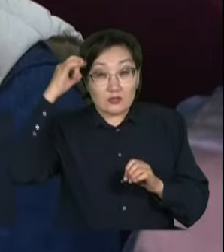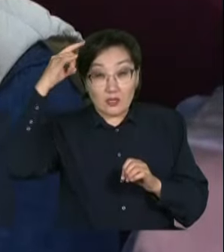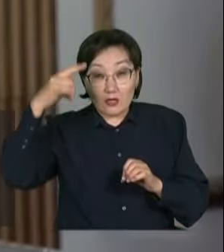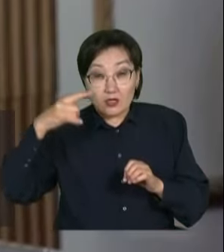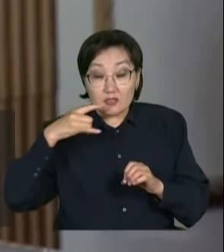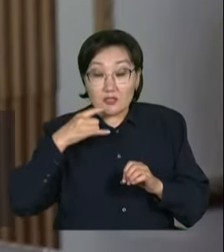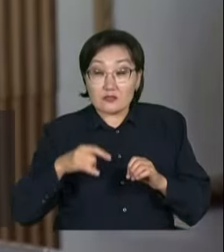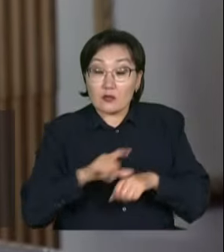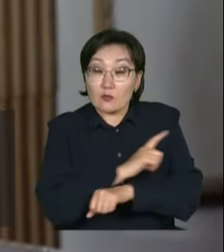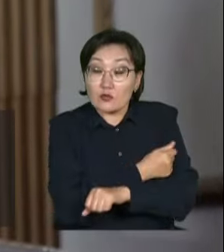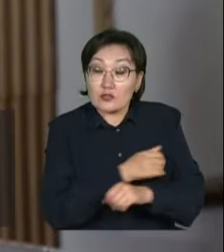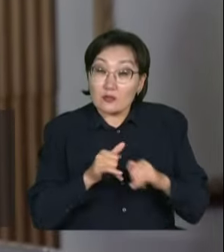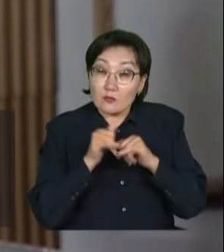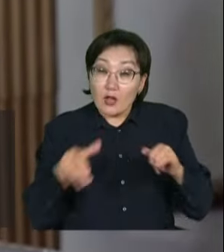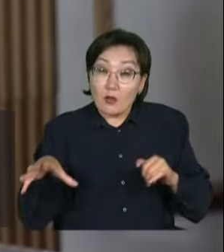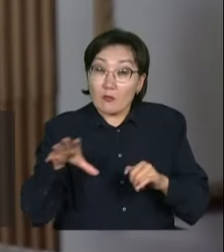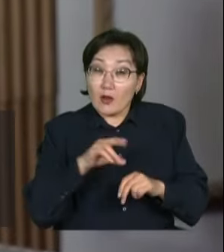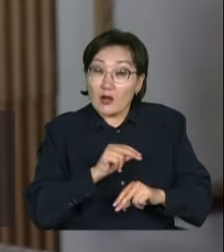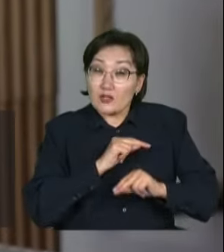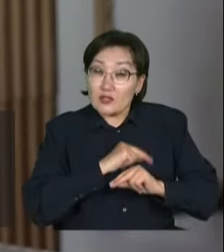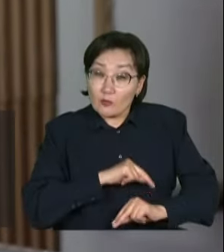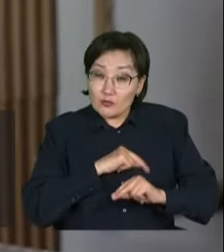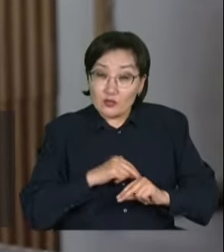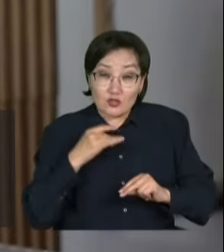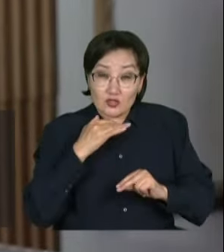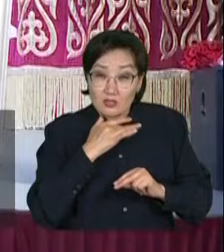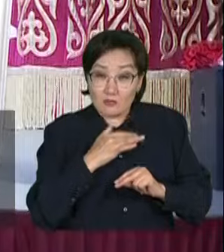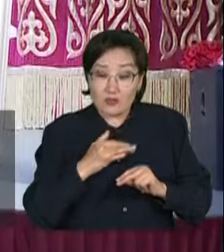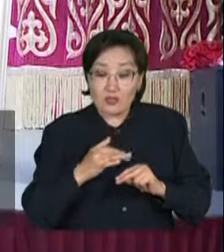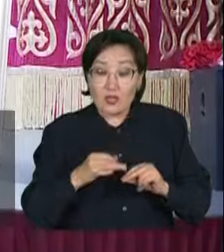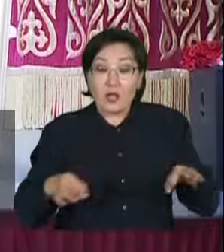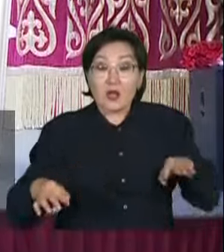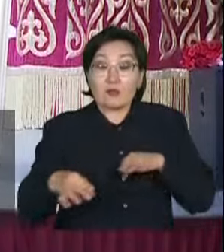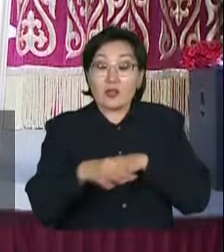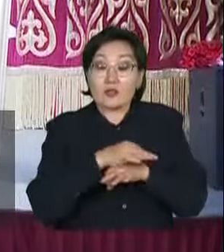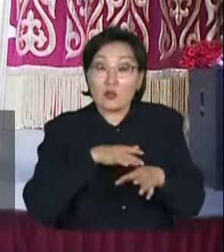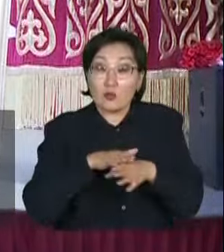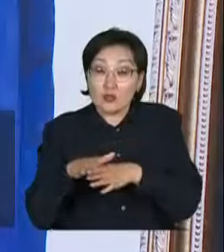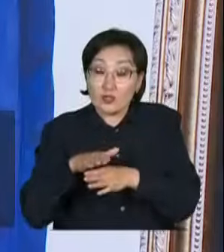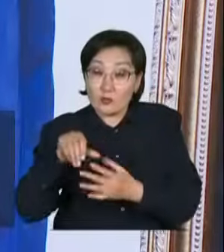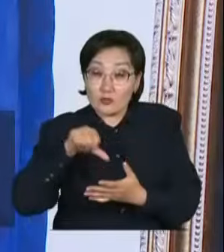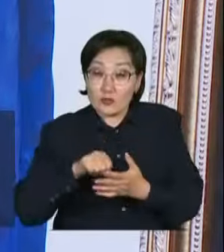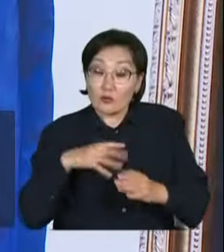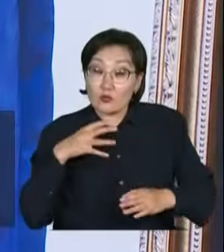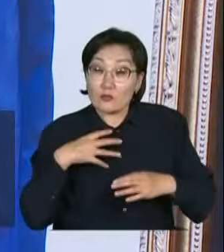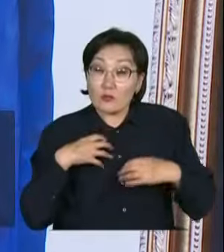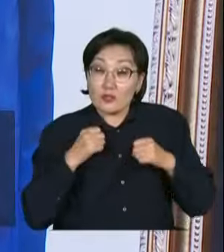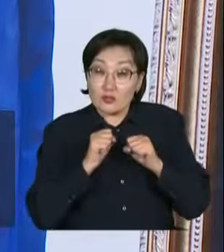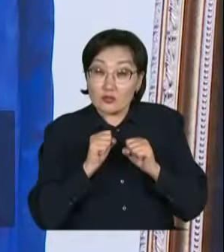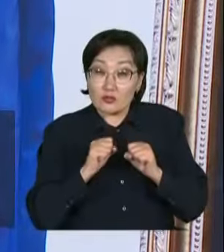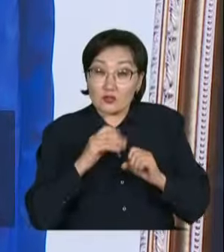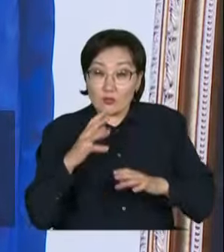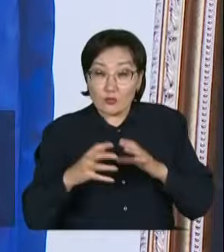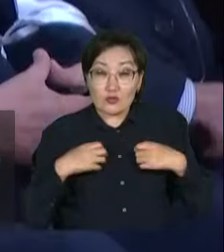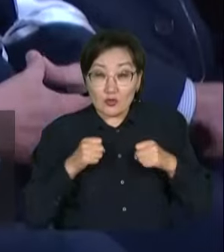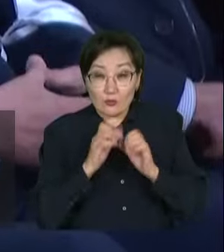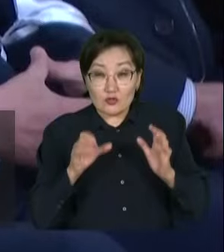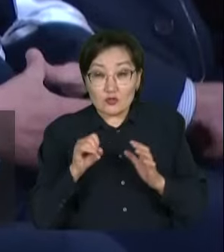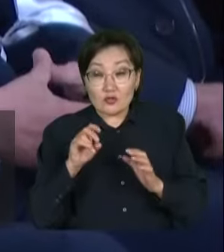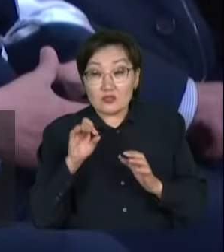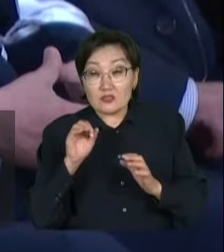басуына бар қажыр қайратын жұмсап, көптеген игі іске бастамашы болды. Дүниежүзілік денсаулық сақтау ұйымы, ЮНИСЕФ